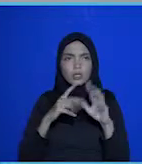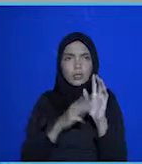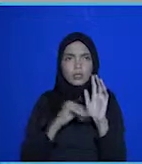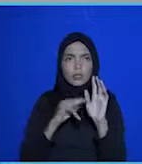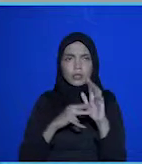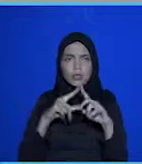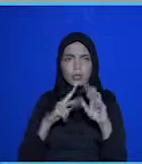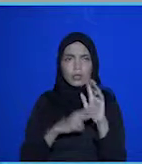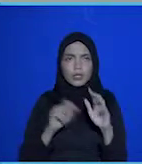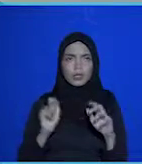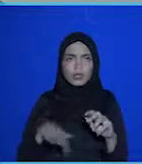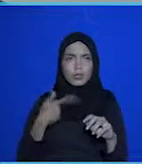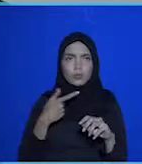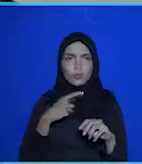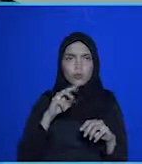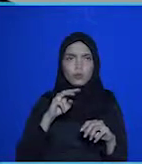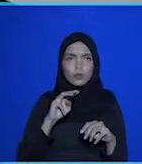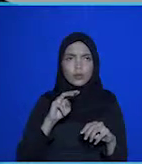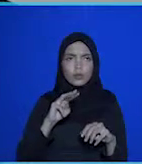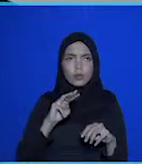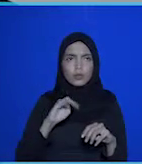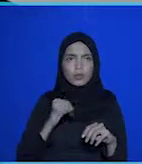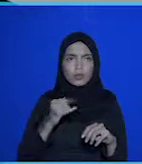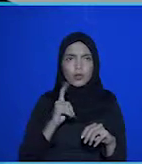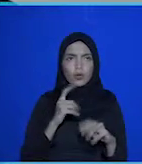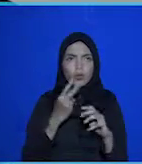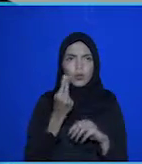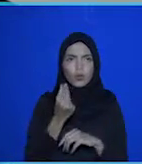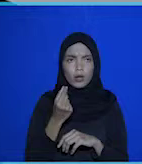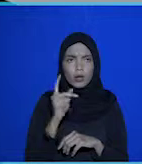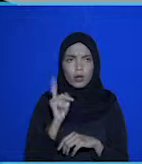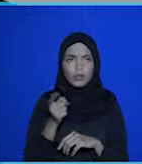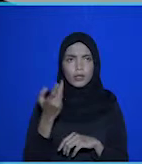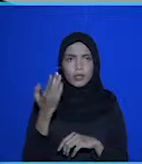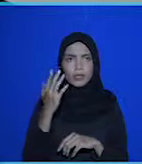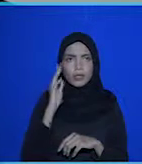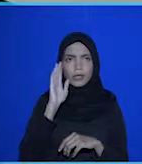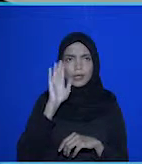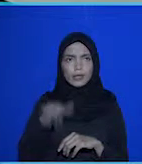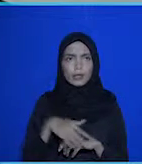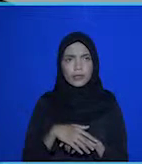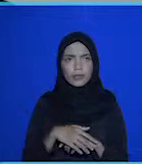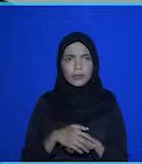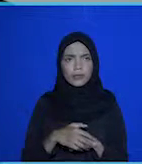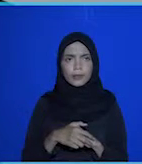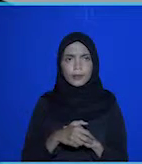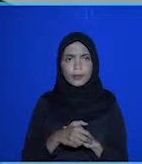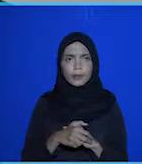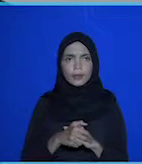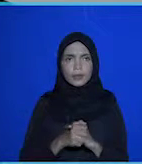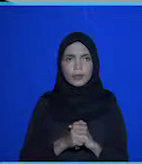ribu per jiwa. Jadi kalau ada keluarga nanti yang apa namanya tuh yang terkena